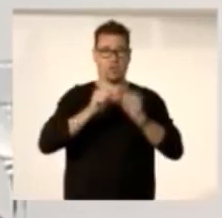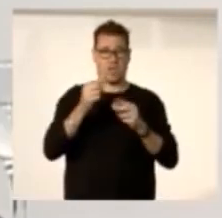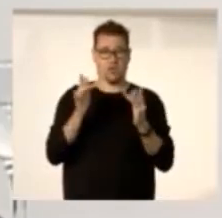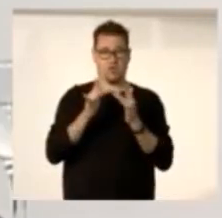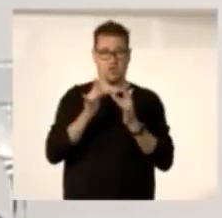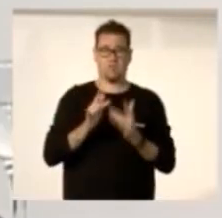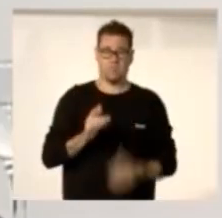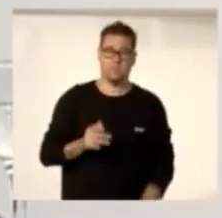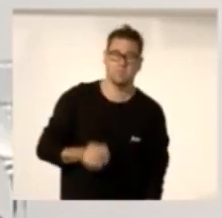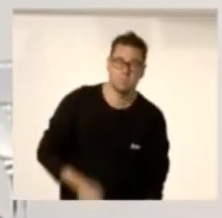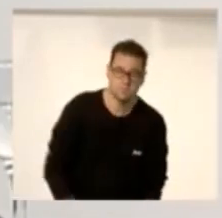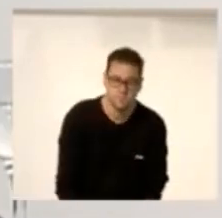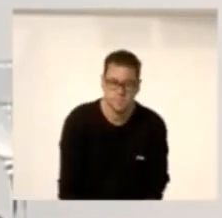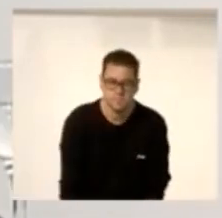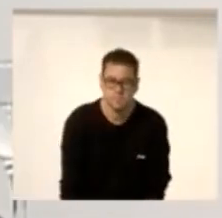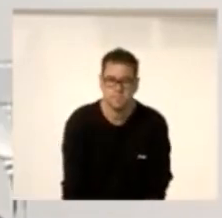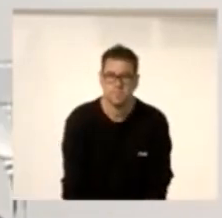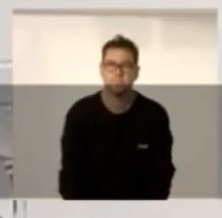comunitari.